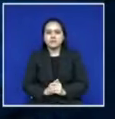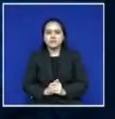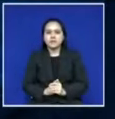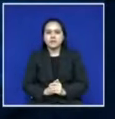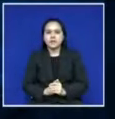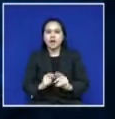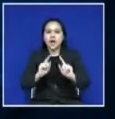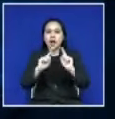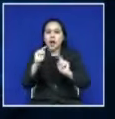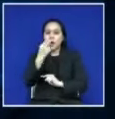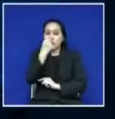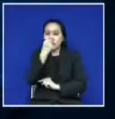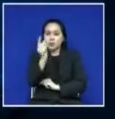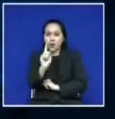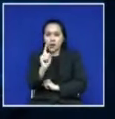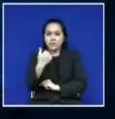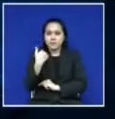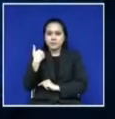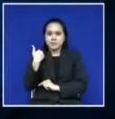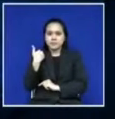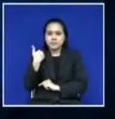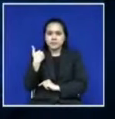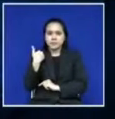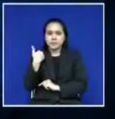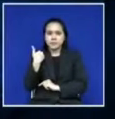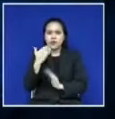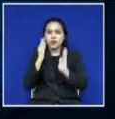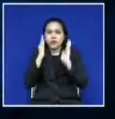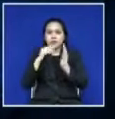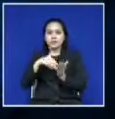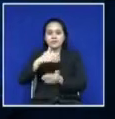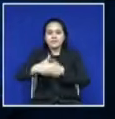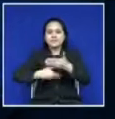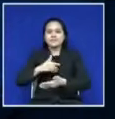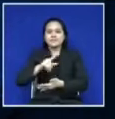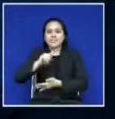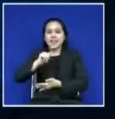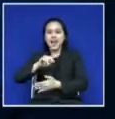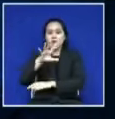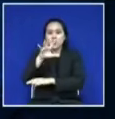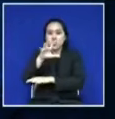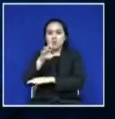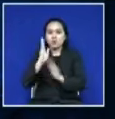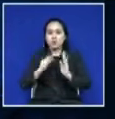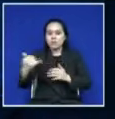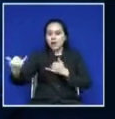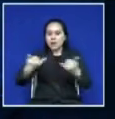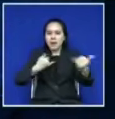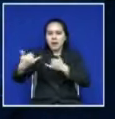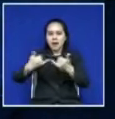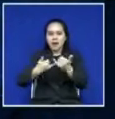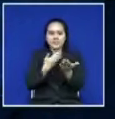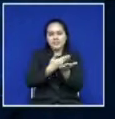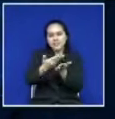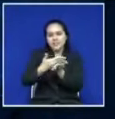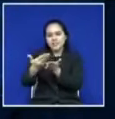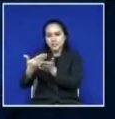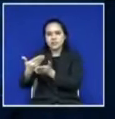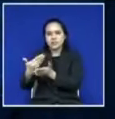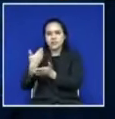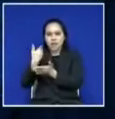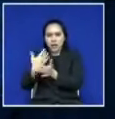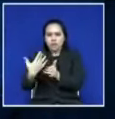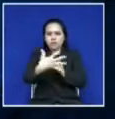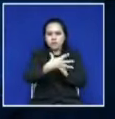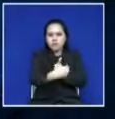นะครับก็คือผู้ที่มาซื้อกุ้งนำไปขายหรือว่ามาซื้อของอะไรบริเวณนี้แล้วก็ติดออกไปก็จะเห็นได้ว่